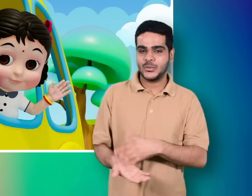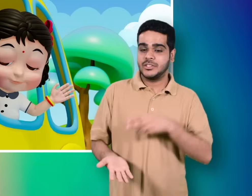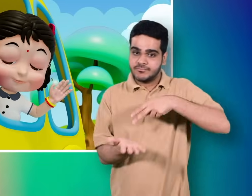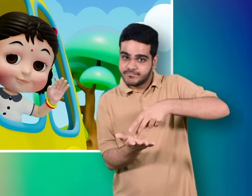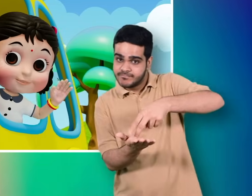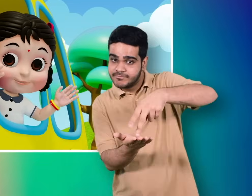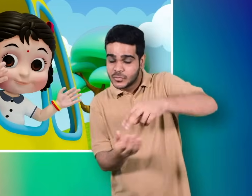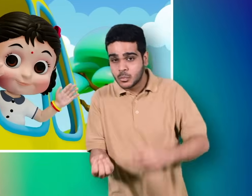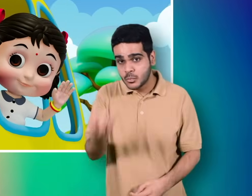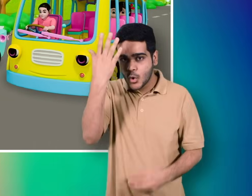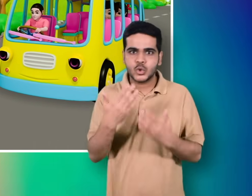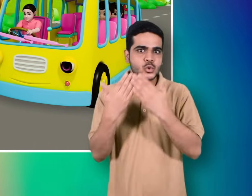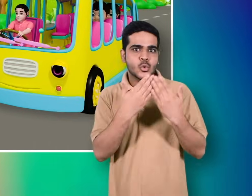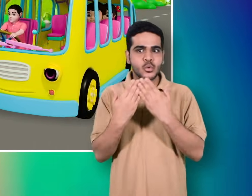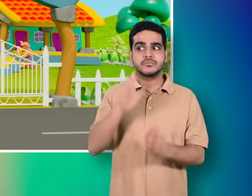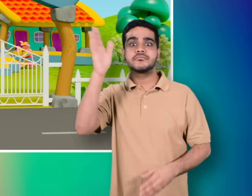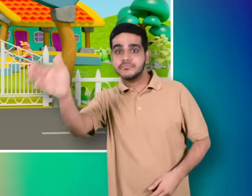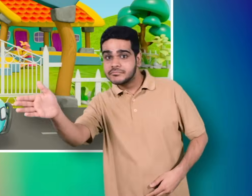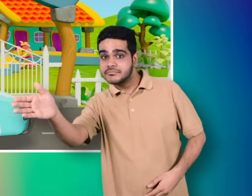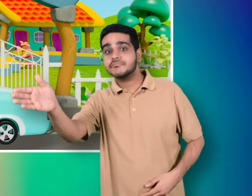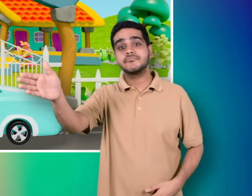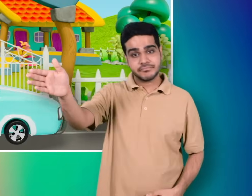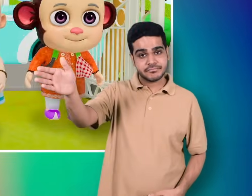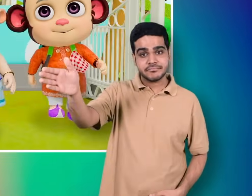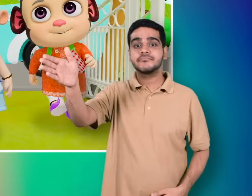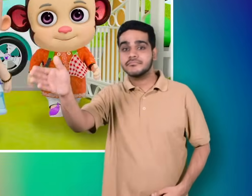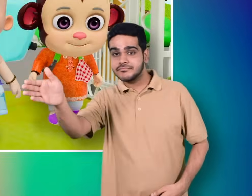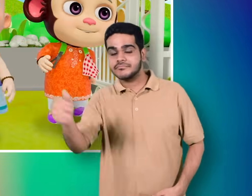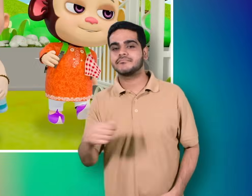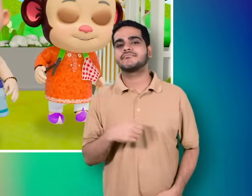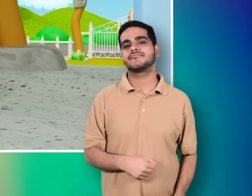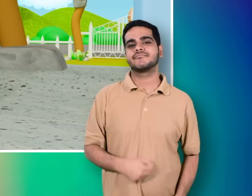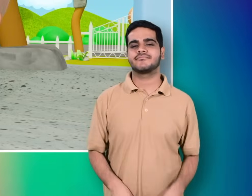हंसते गाते कदम बढ़ाते सुबह सुबह स्कूल चले हम।